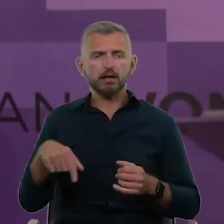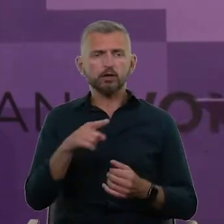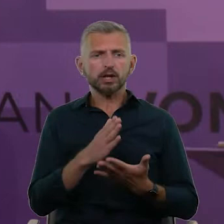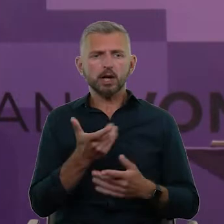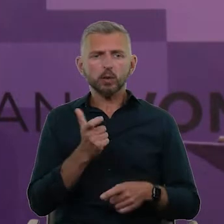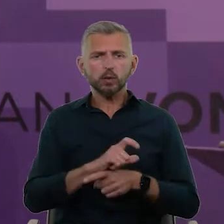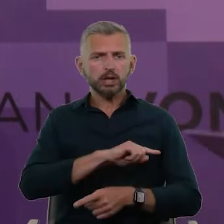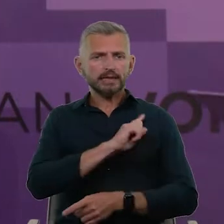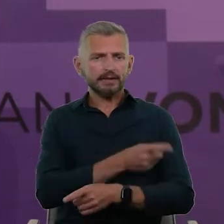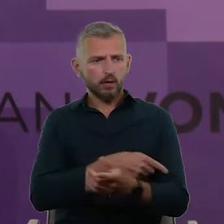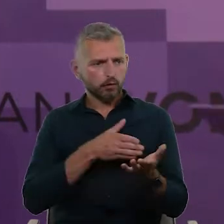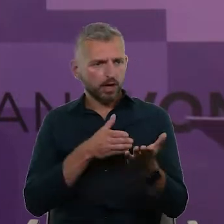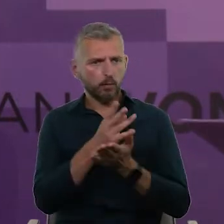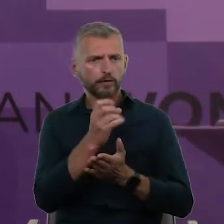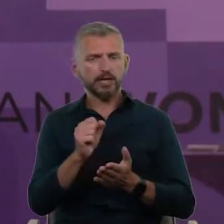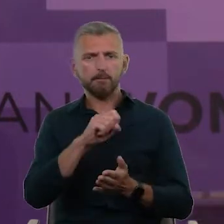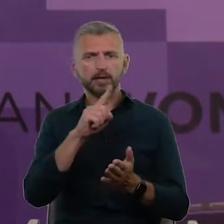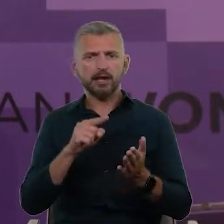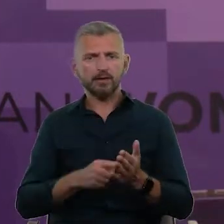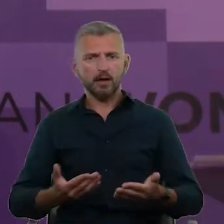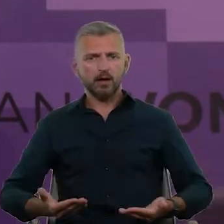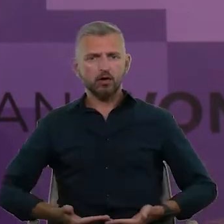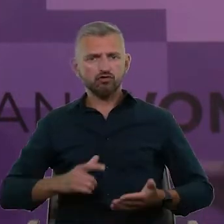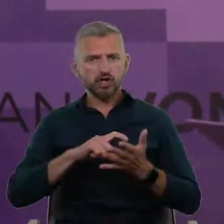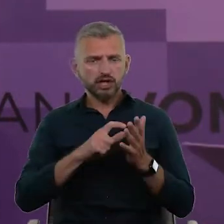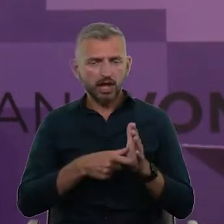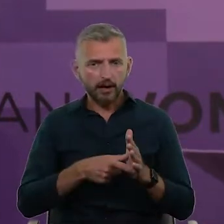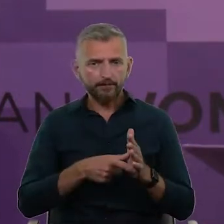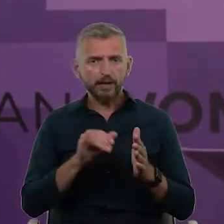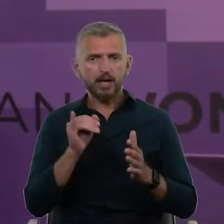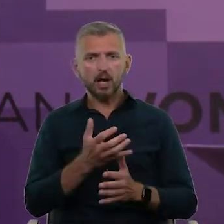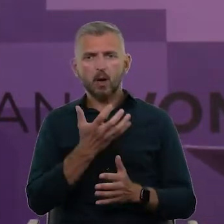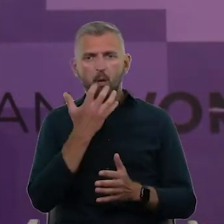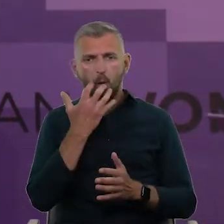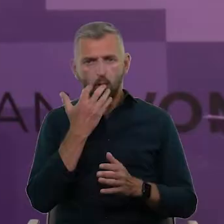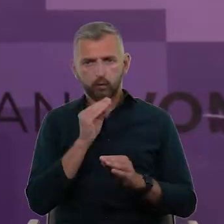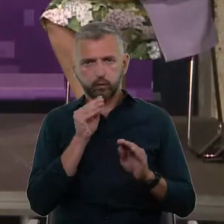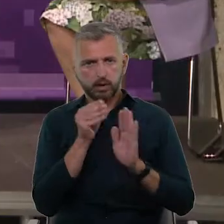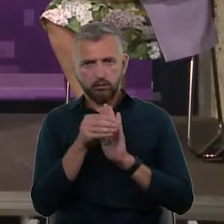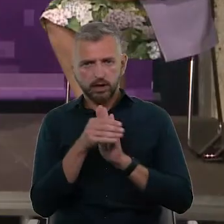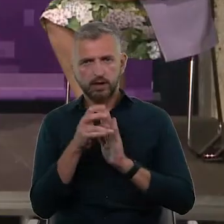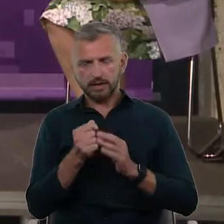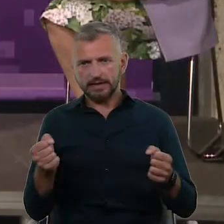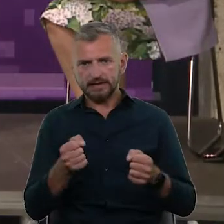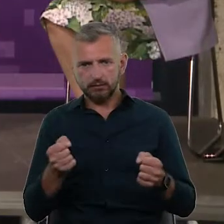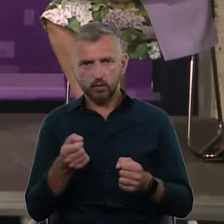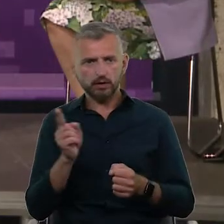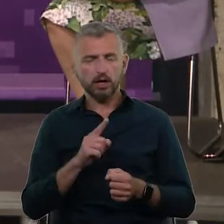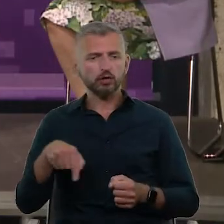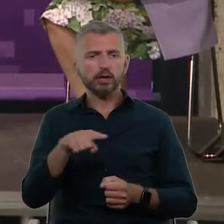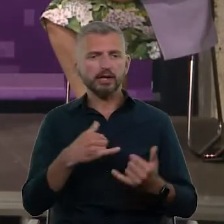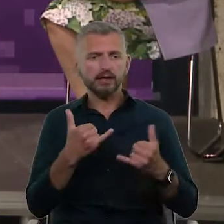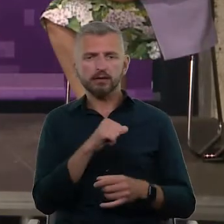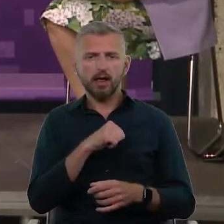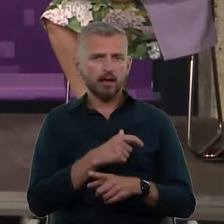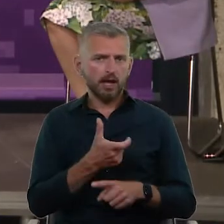сильно спрямовані на питання житла і утеплення на зиму. Так, це є те, що їх найбільше зараз